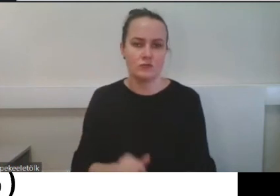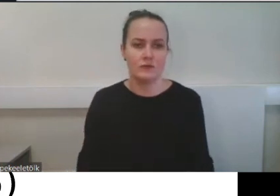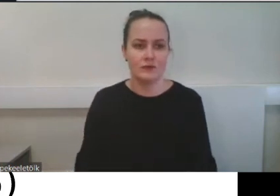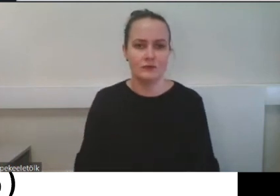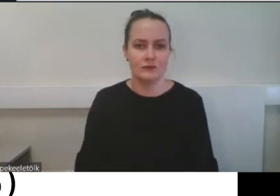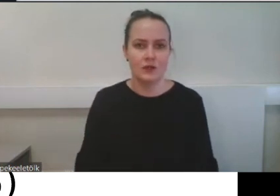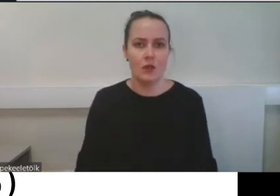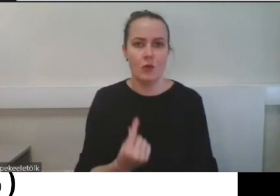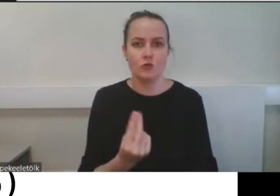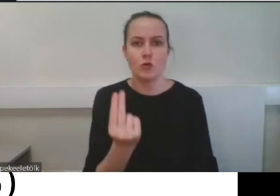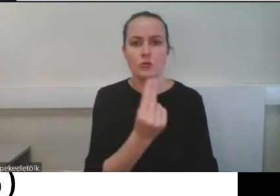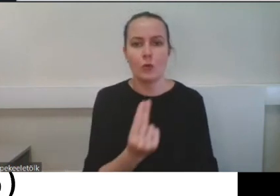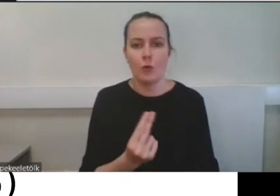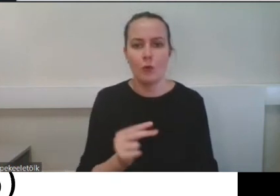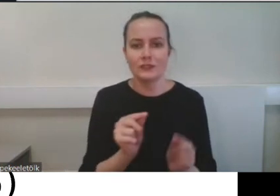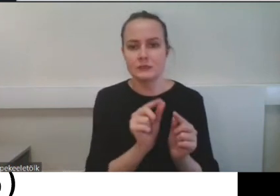rasvaseks teinud,